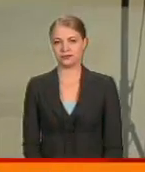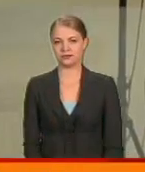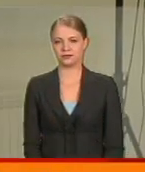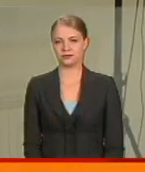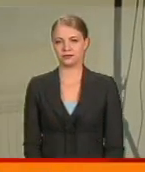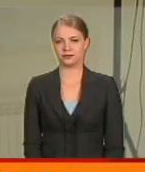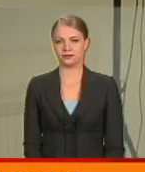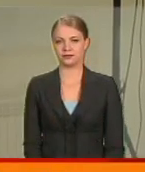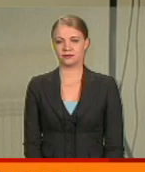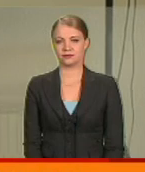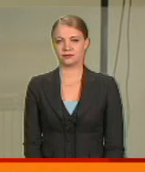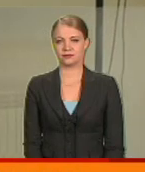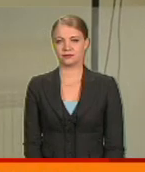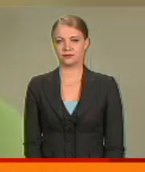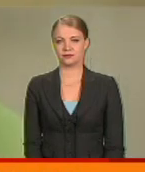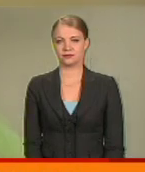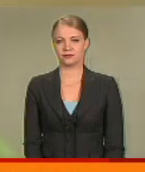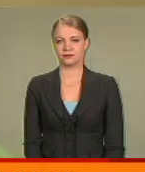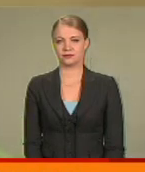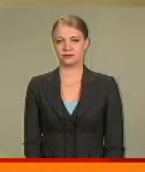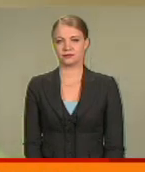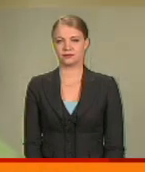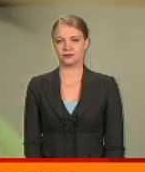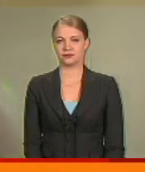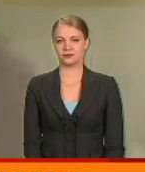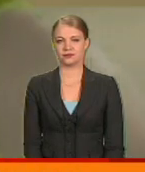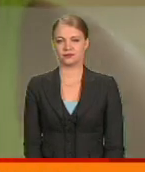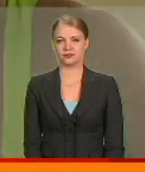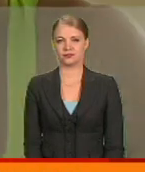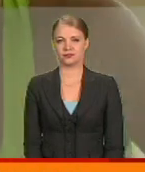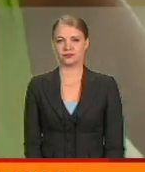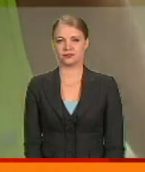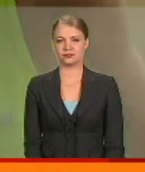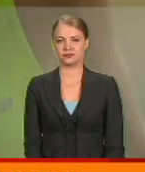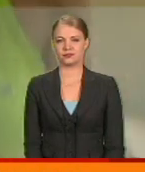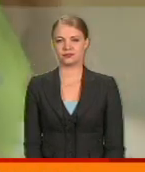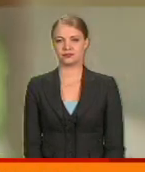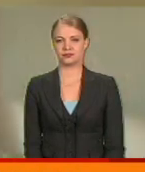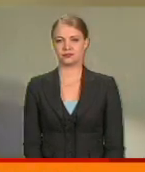Борис Ічалко, Валерія Сазоненко, Олександр Еліфанов, Андрій Шурин та Денис Ярошенко. Програма «Вікна» СТБ.